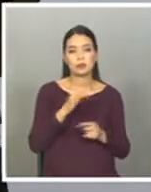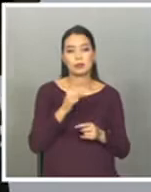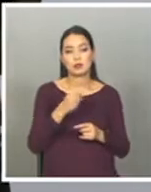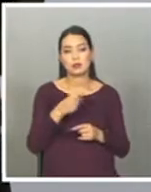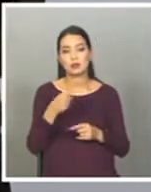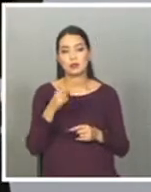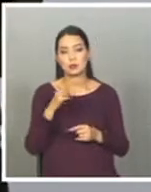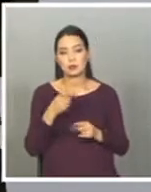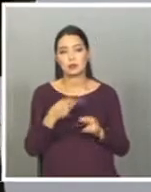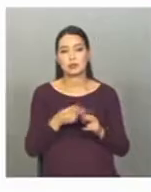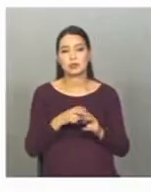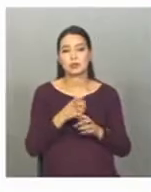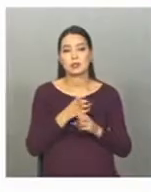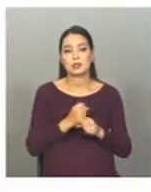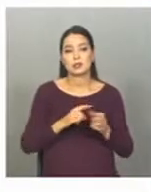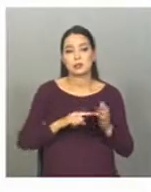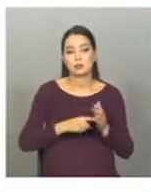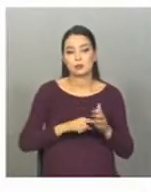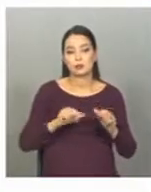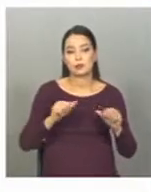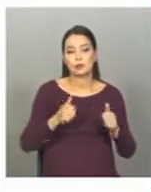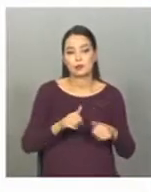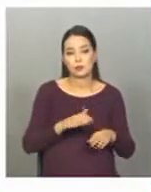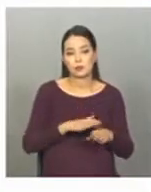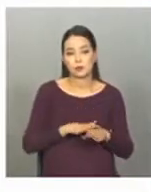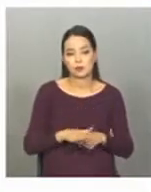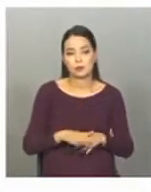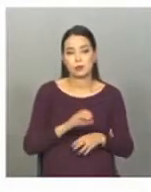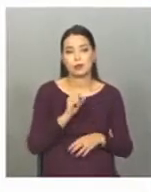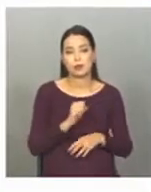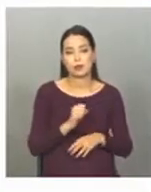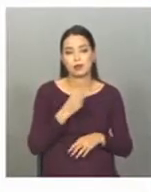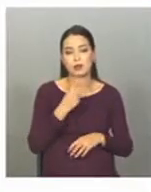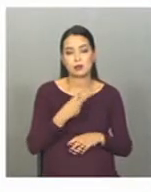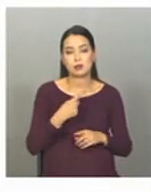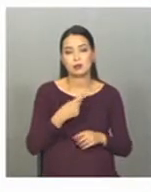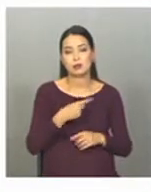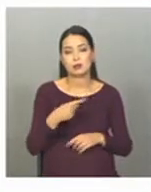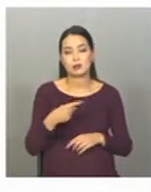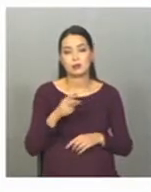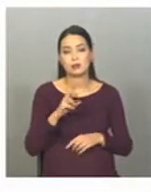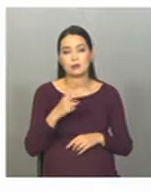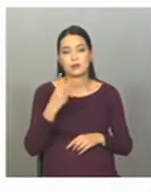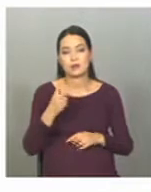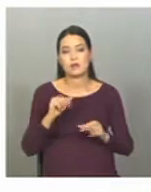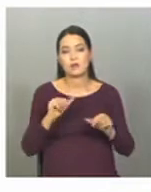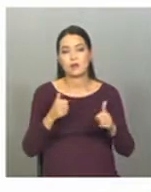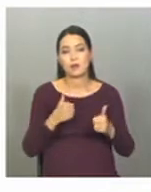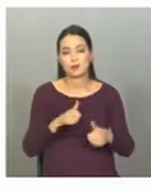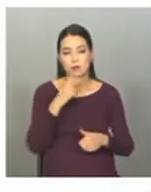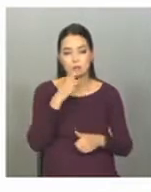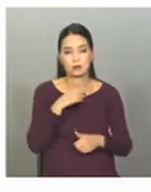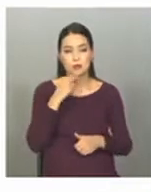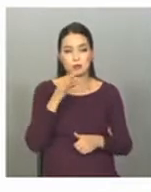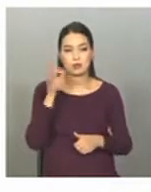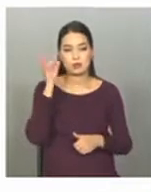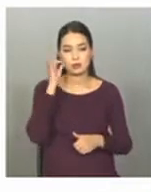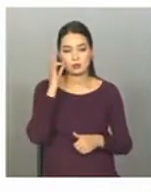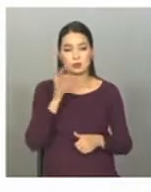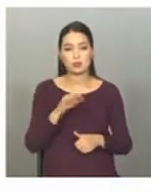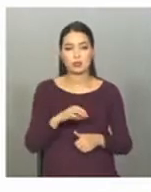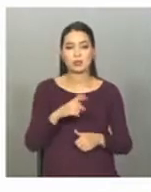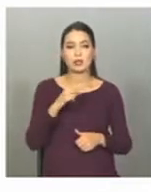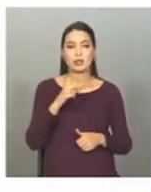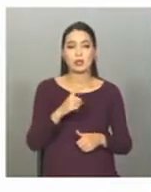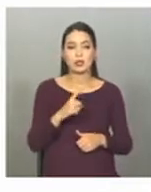көбейту формуласы бойынша а квадрат азайтылған b квадрат формуласына келіп тұр. Сол кезде x-тің 4-ден 1